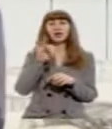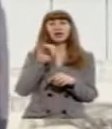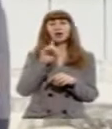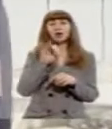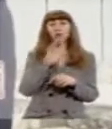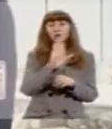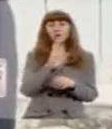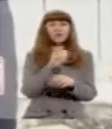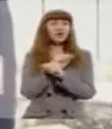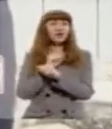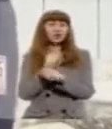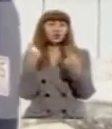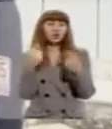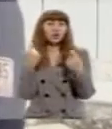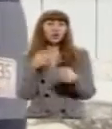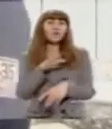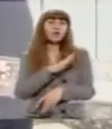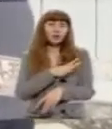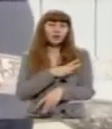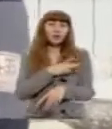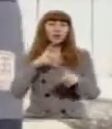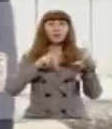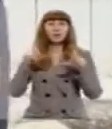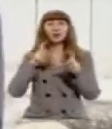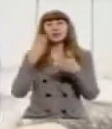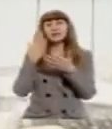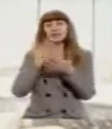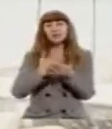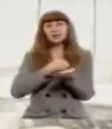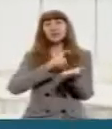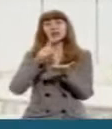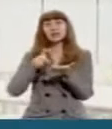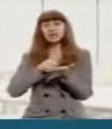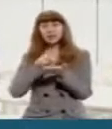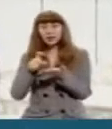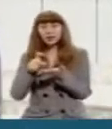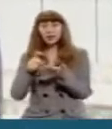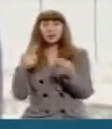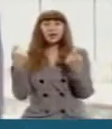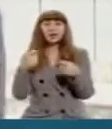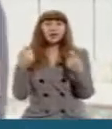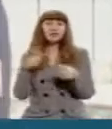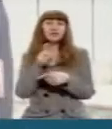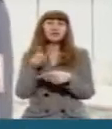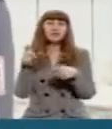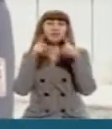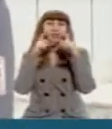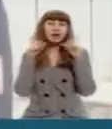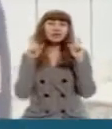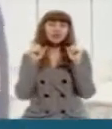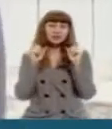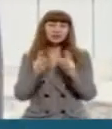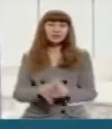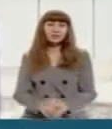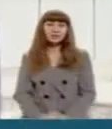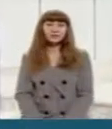сауда орталықтарына жұмыс істеуге рұқсат жоқ. Бұл біріншіден қауіпті дерттің таралуының алдын алу мақсатында жасалып жатыр. Сондықтан біз күнделікті